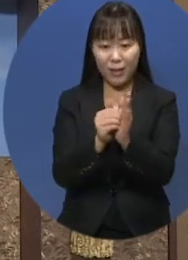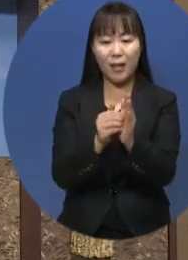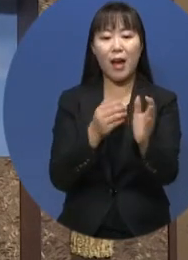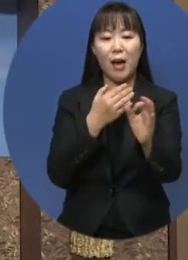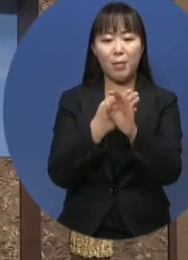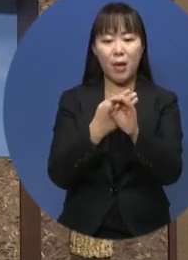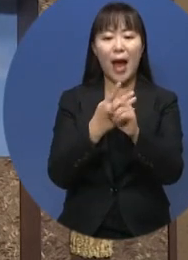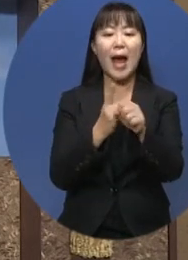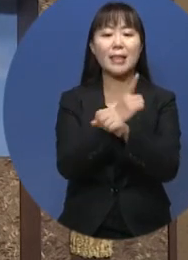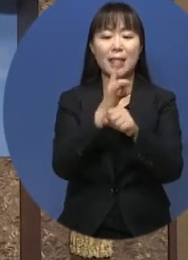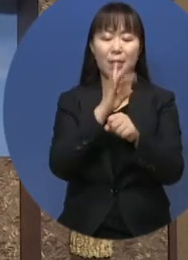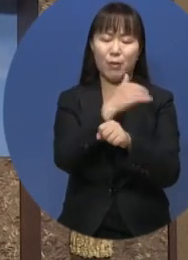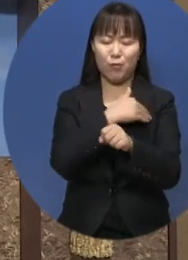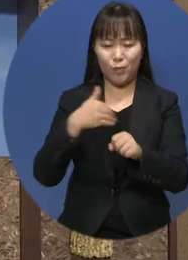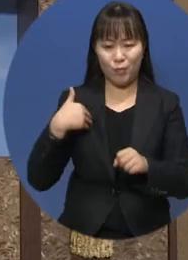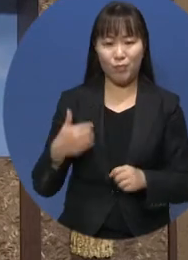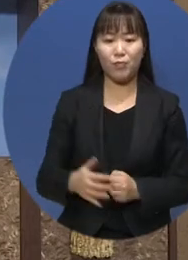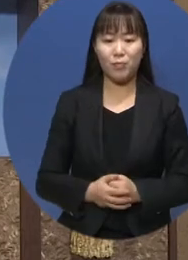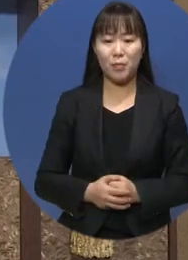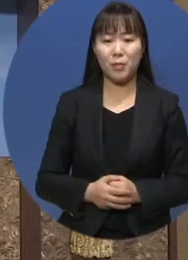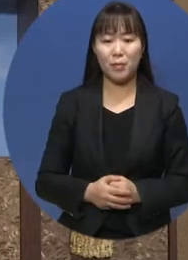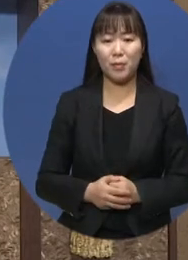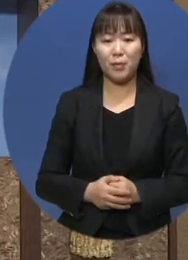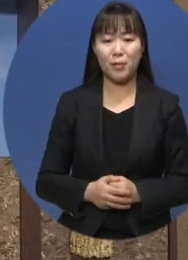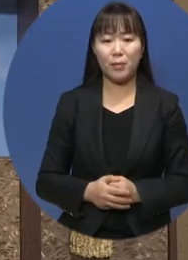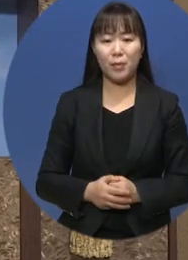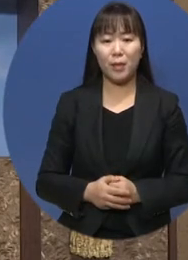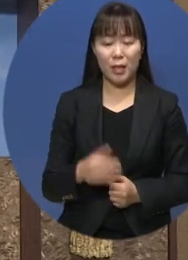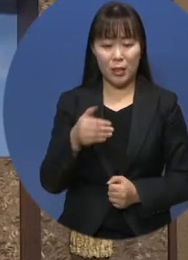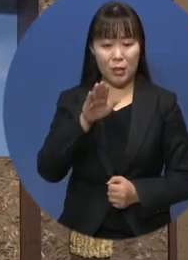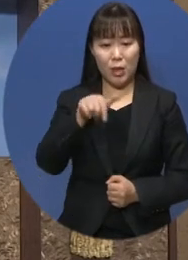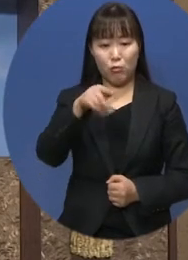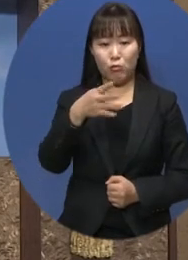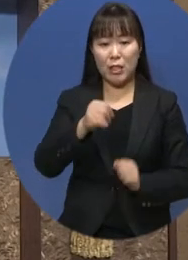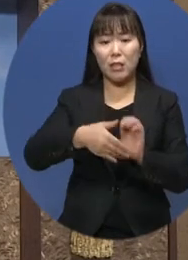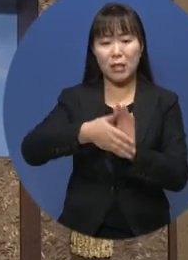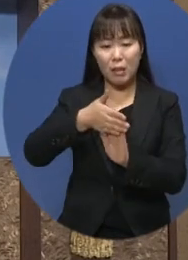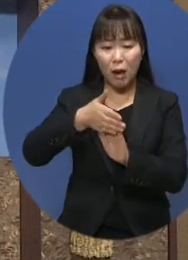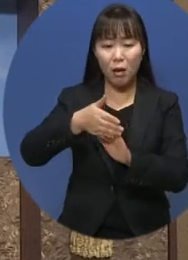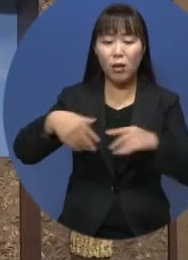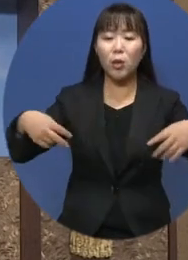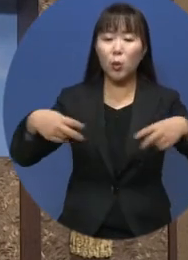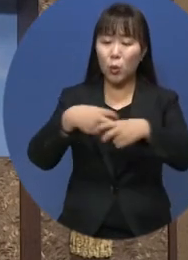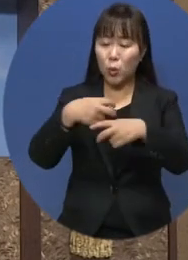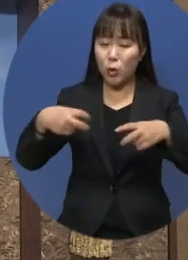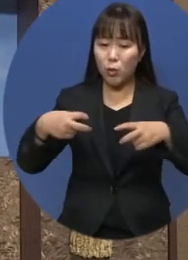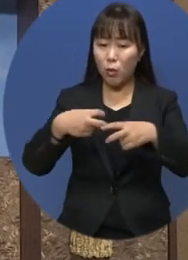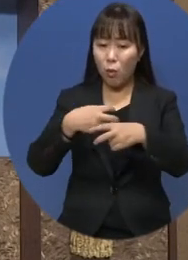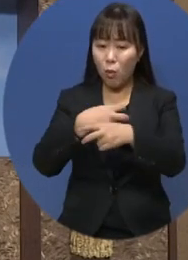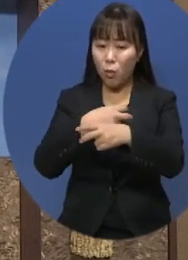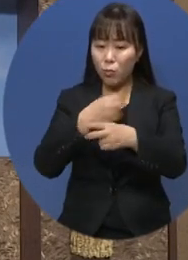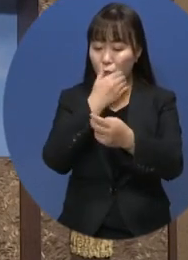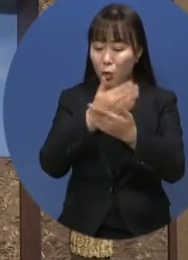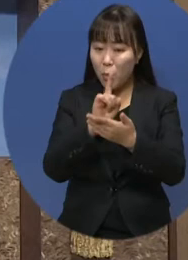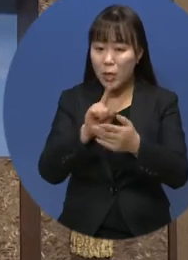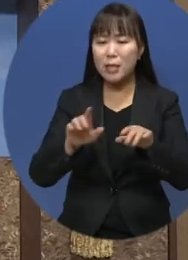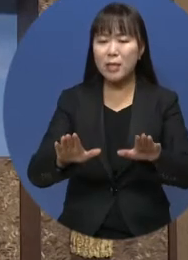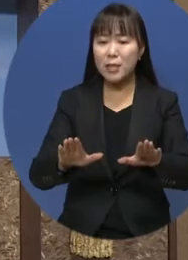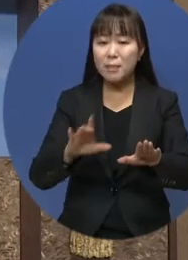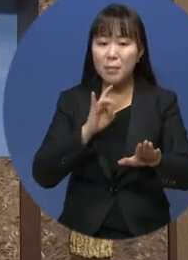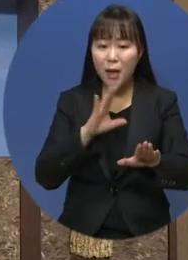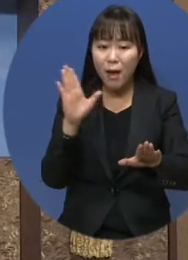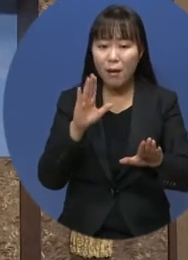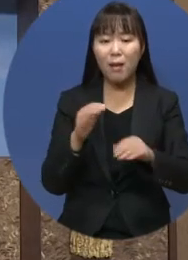세종시 까지 1시간이면 거야 아 그런데 이 구리시 가 교통의 요지인 것은 지금 뿐만